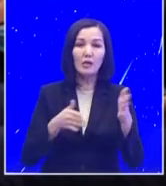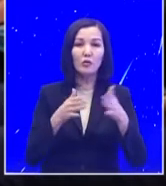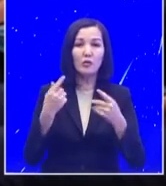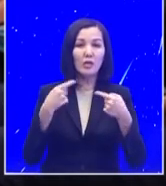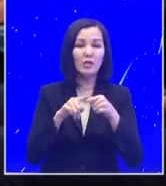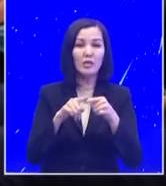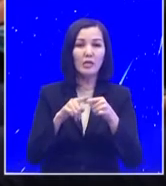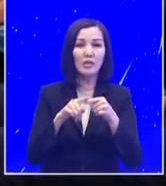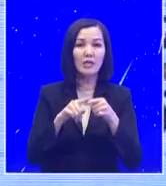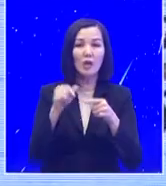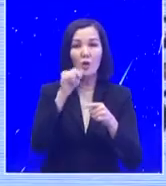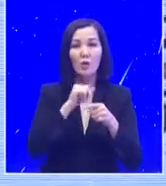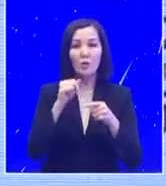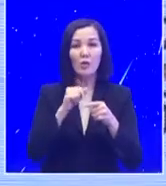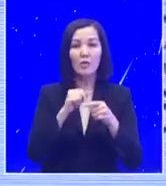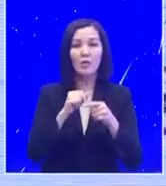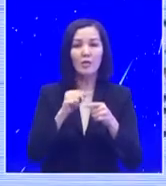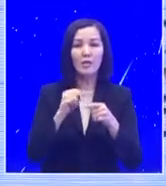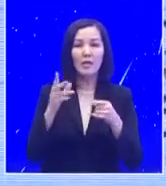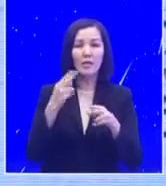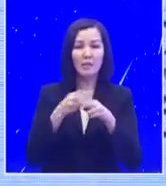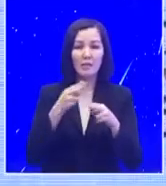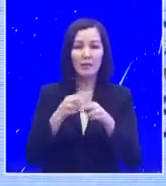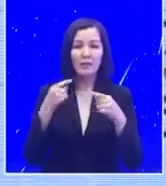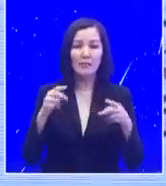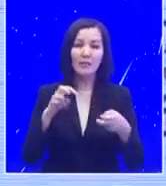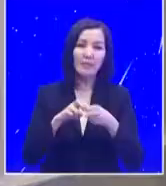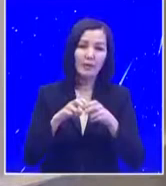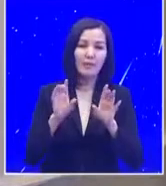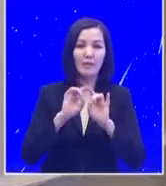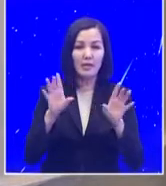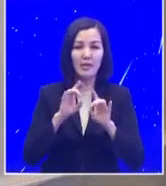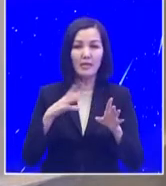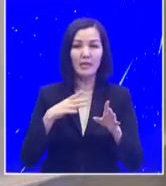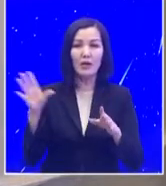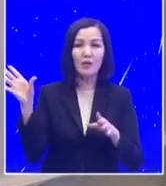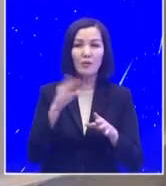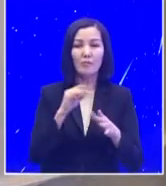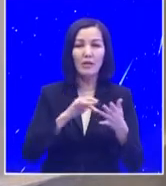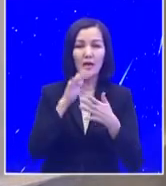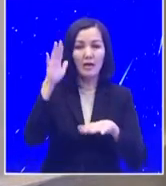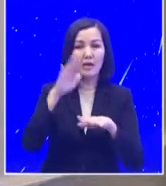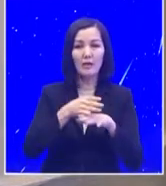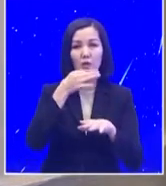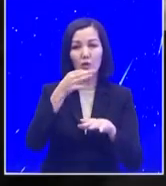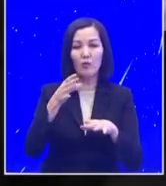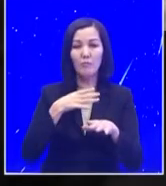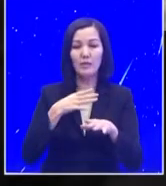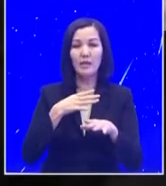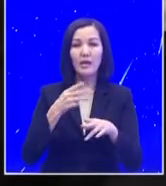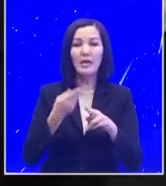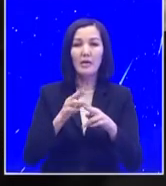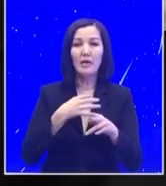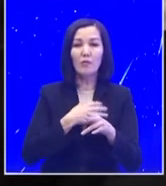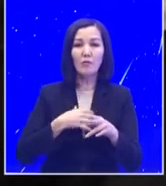инженерлі жүйелер, ұрланатын люктар, аялдама және тағы да басқа өзекті мәселелер болды. Оның барлығына қала басшысы жауап берді. Ал ең